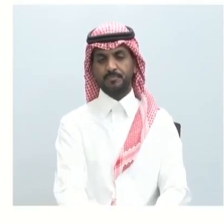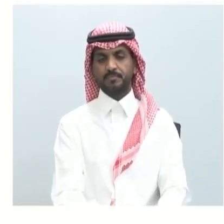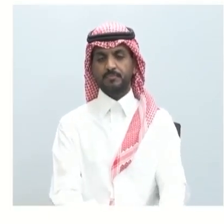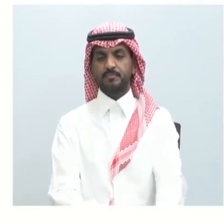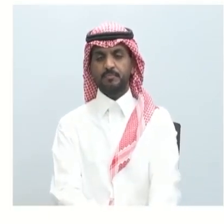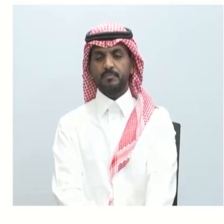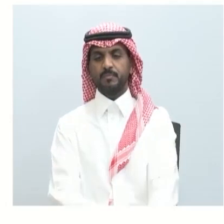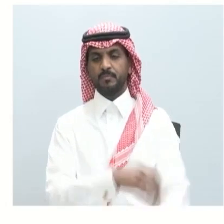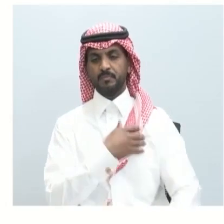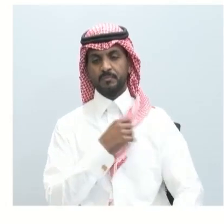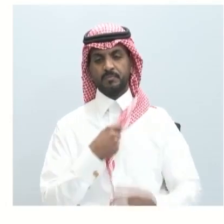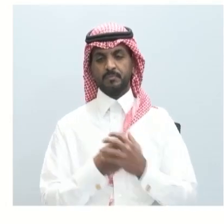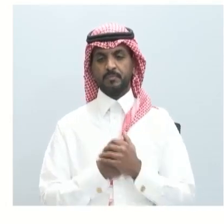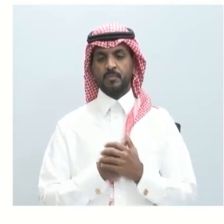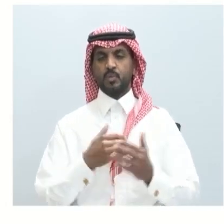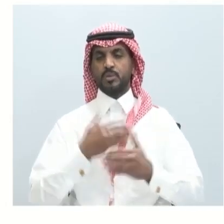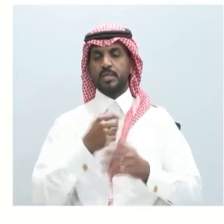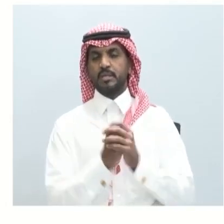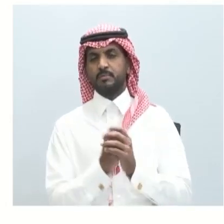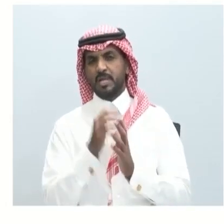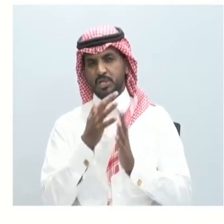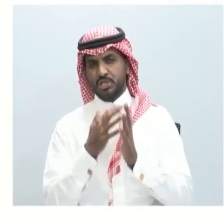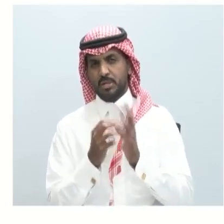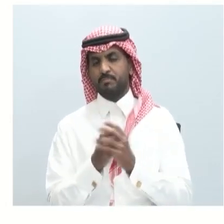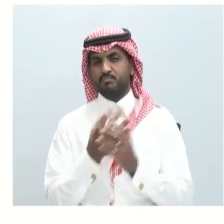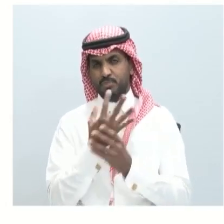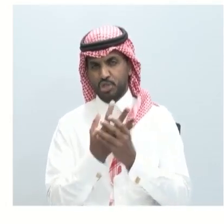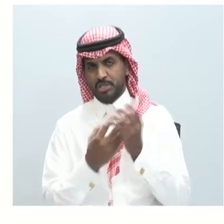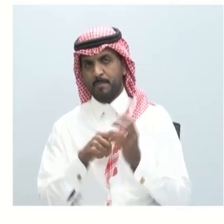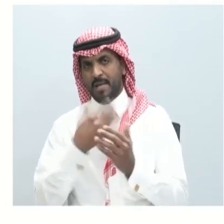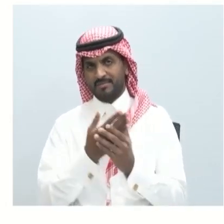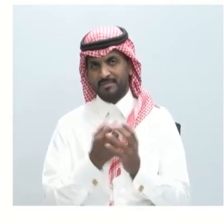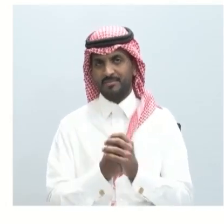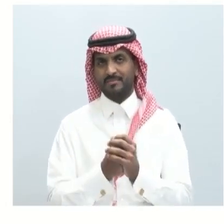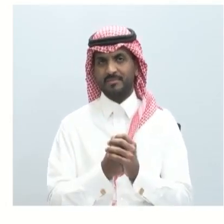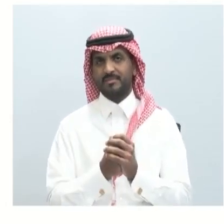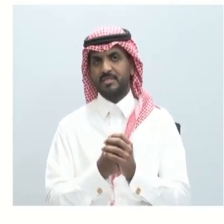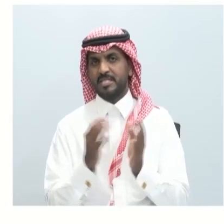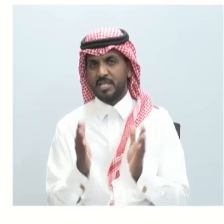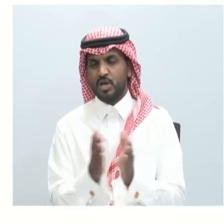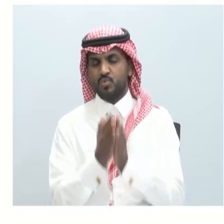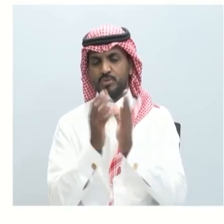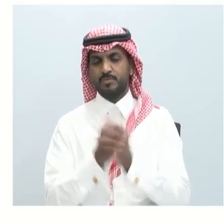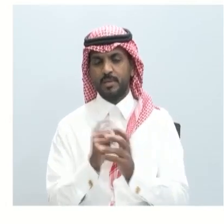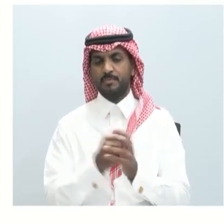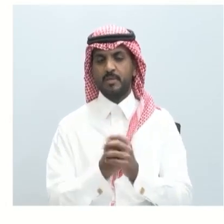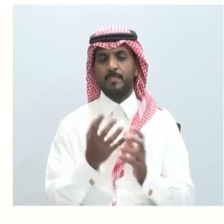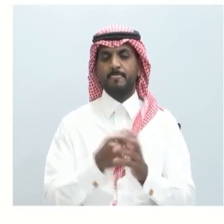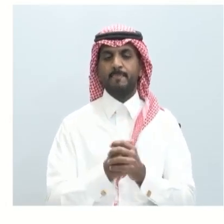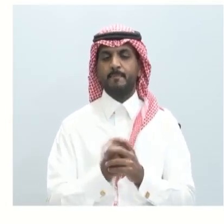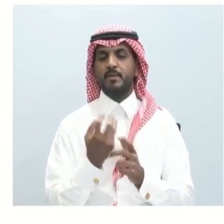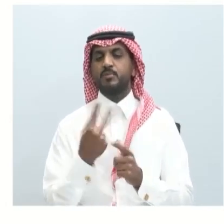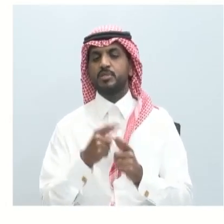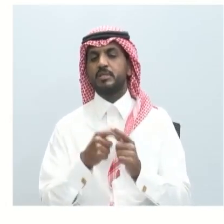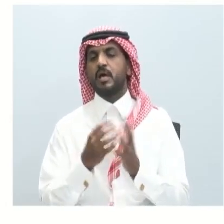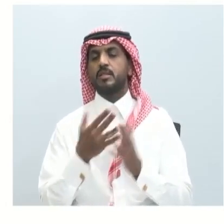البازيلا فال التراكيب الجينيه المحتمله بعد الاخصاب 128 128 وذكرنا ان 128